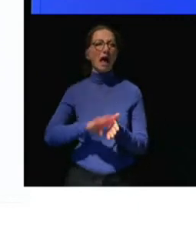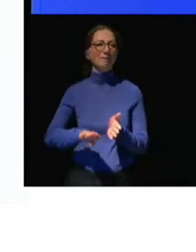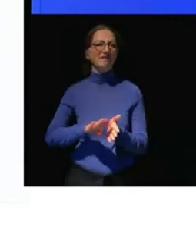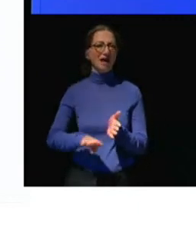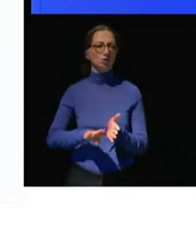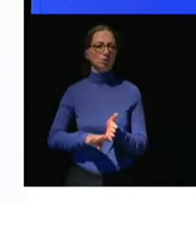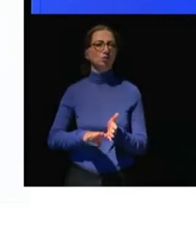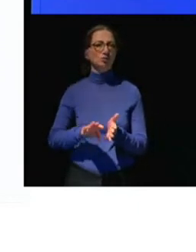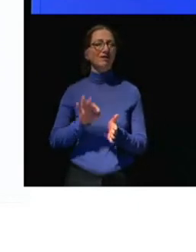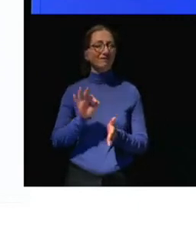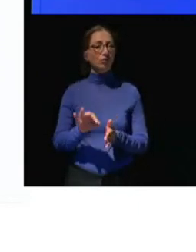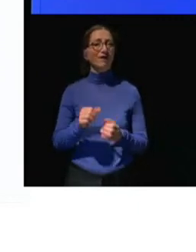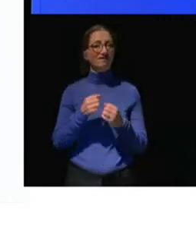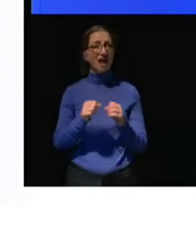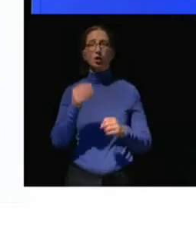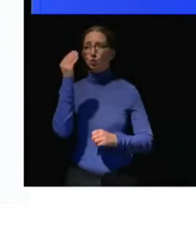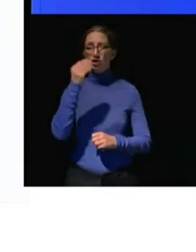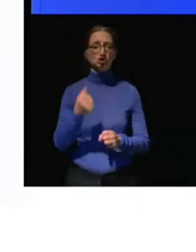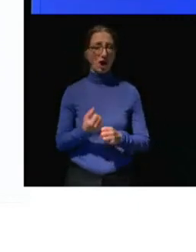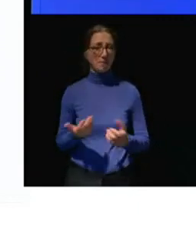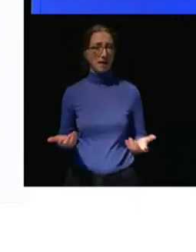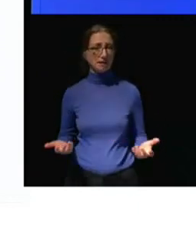der künstlerischen Arbeit.